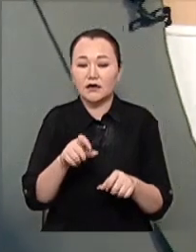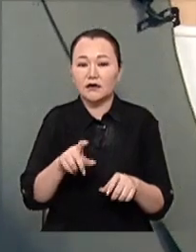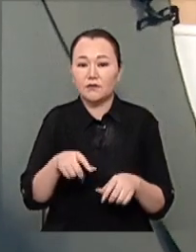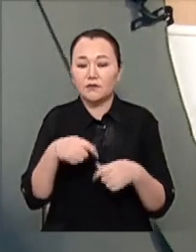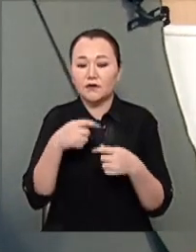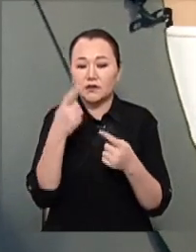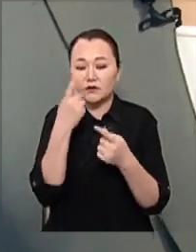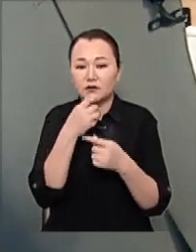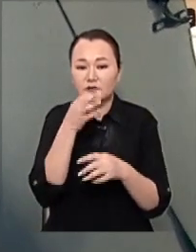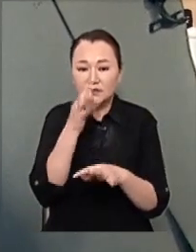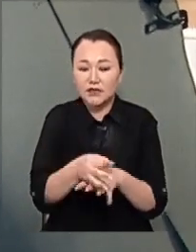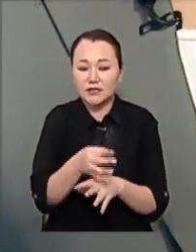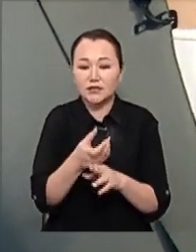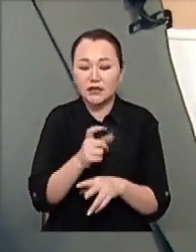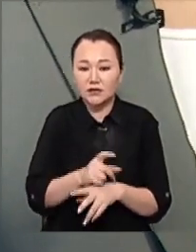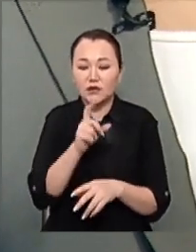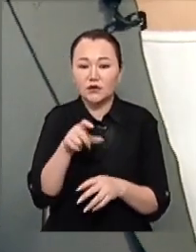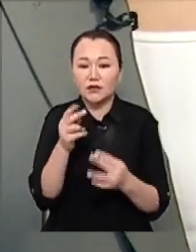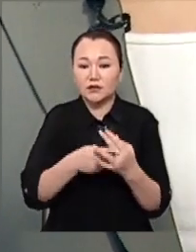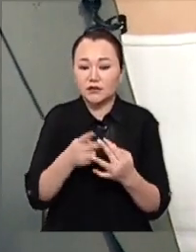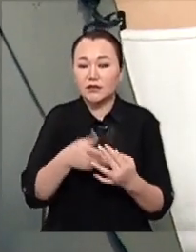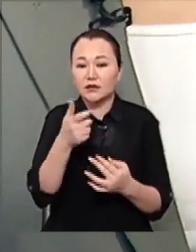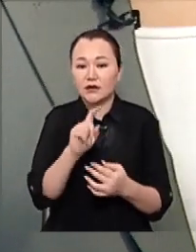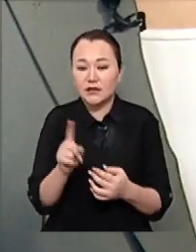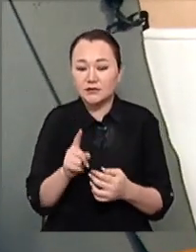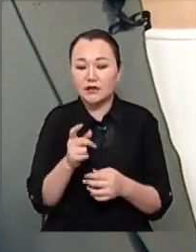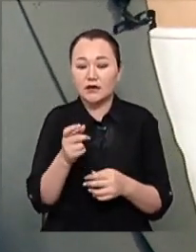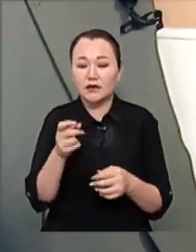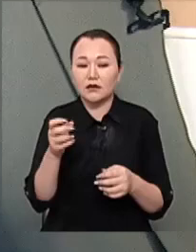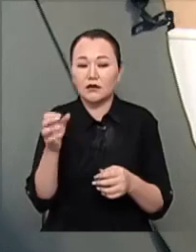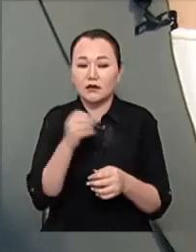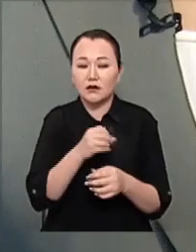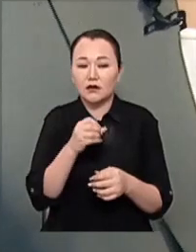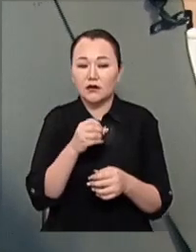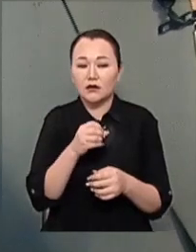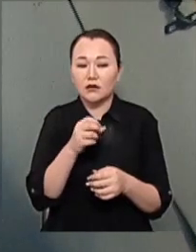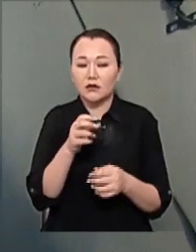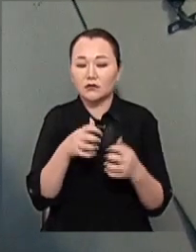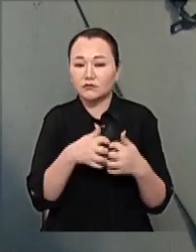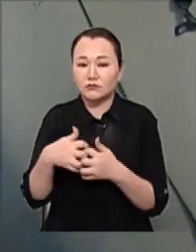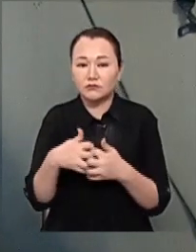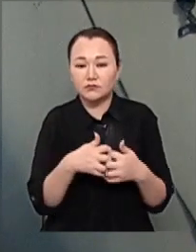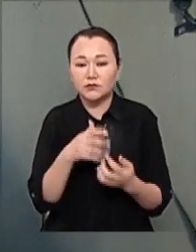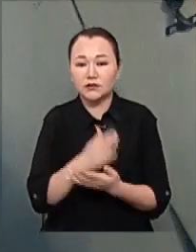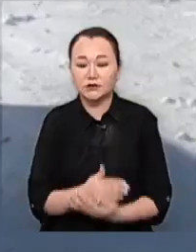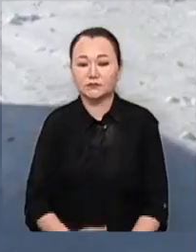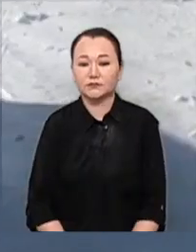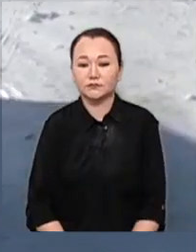айтады. Айтуларынша жеңілдетілген бағада берілетін көгілдір отынды бөлісте бұра тарту бар.